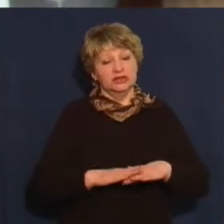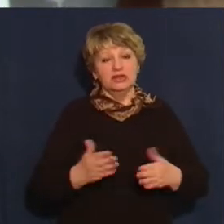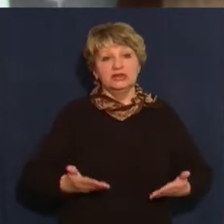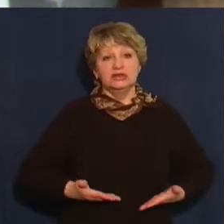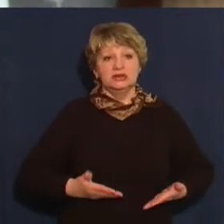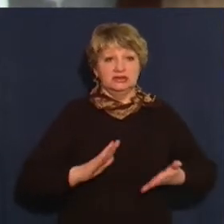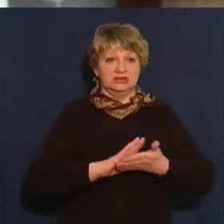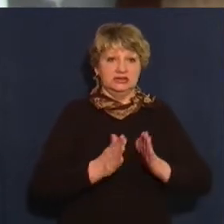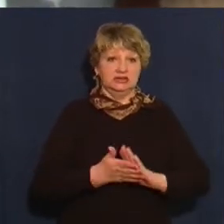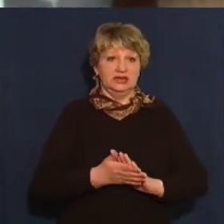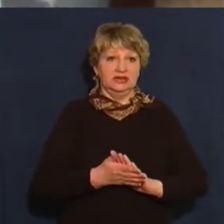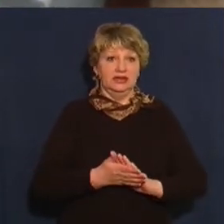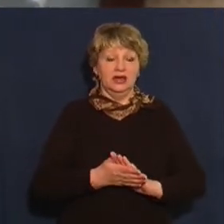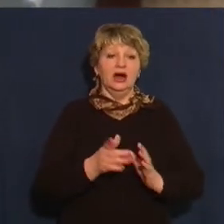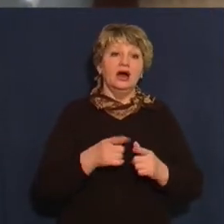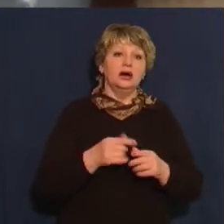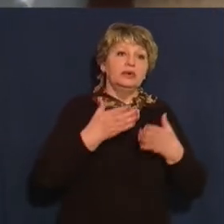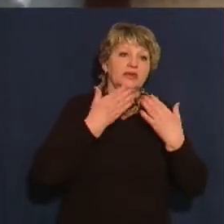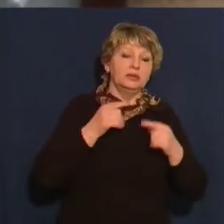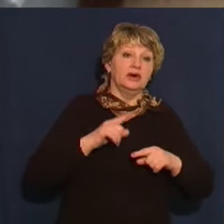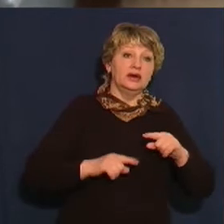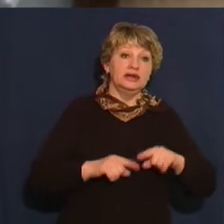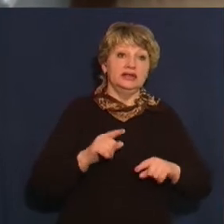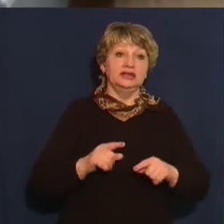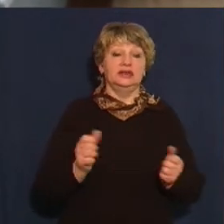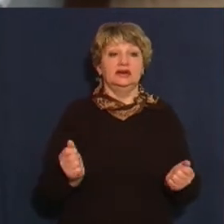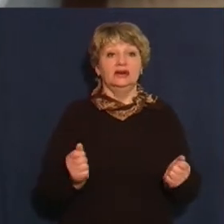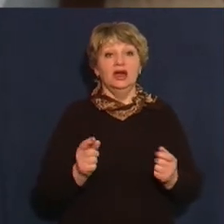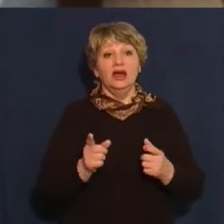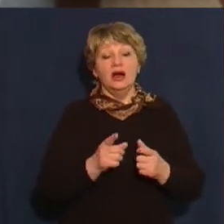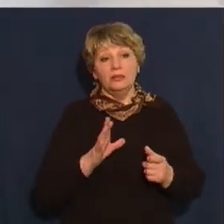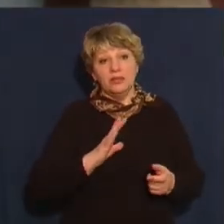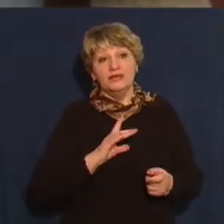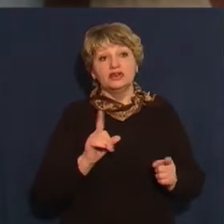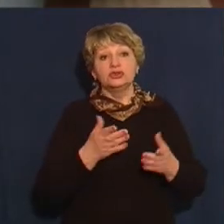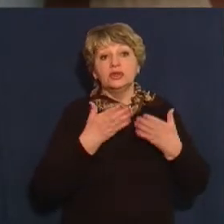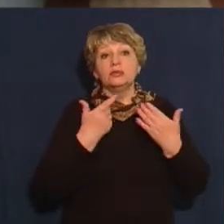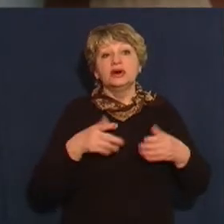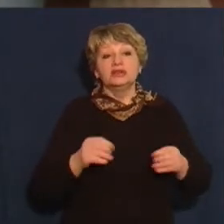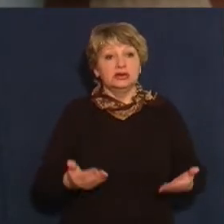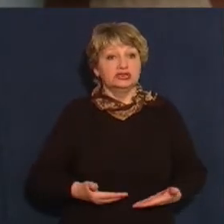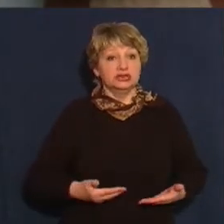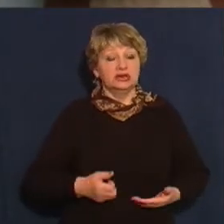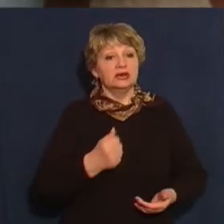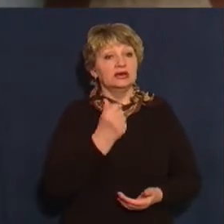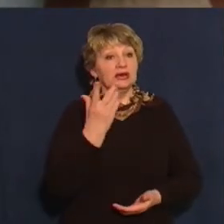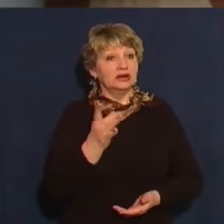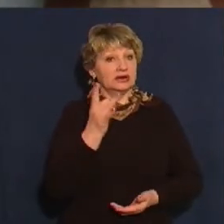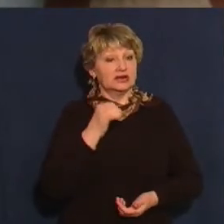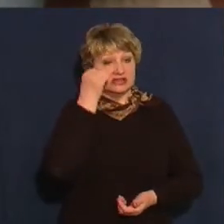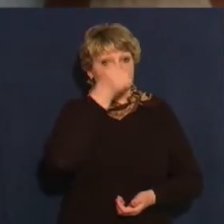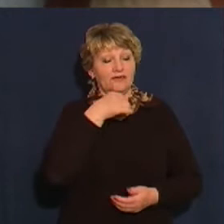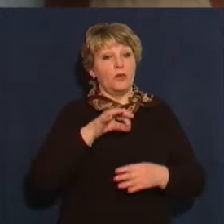так сказати, в яких або немає рідних, або буває таке, що немає де жити. Декілька разів в рік